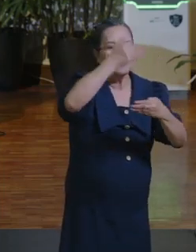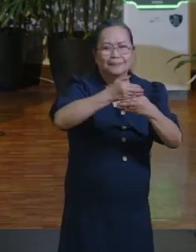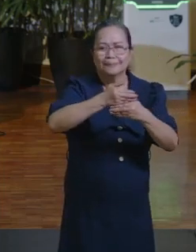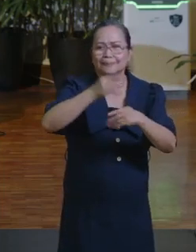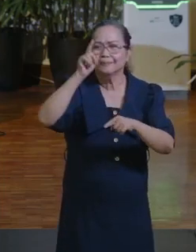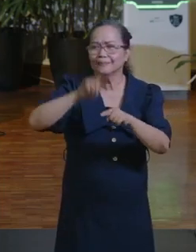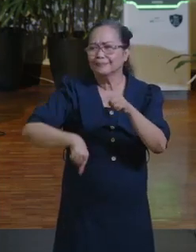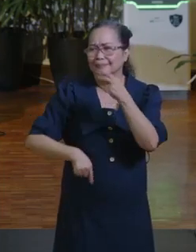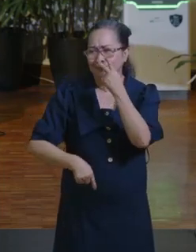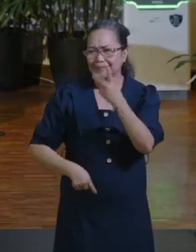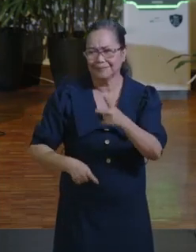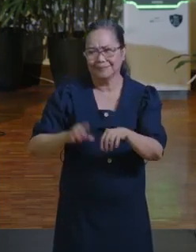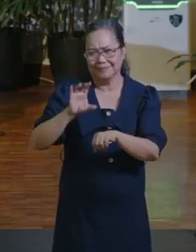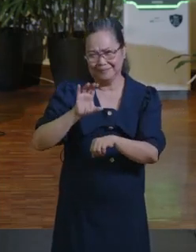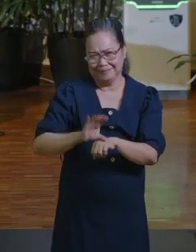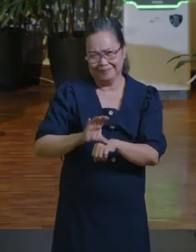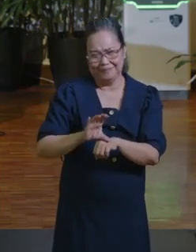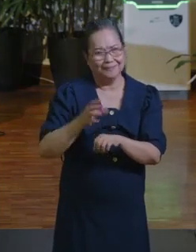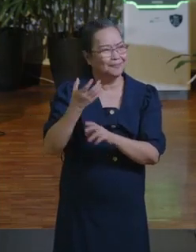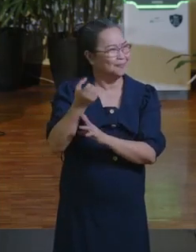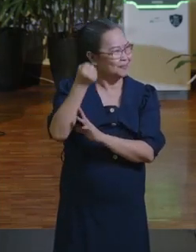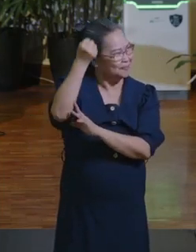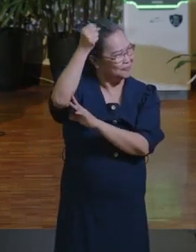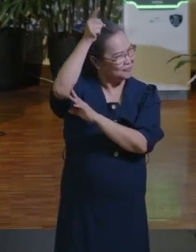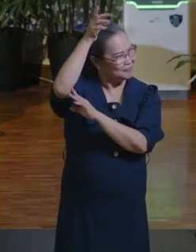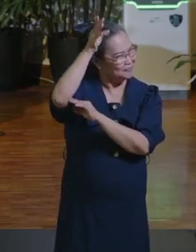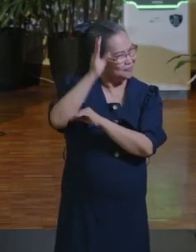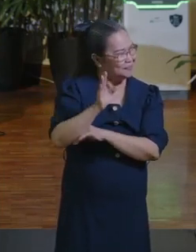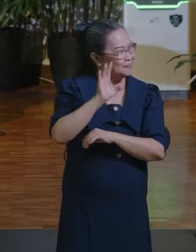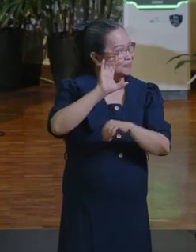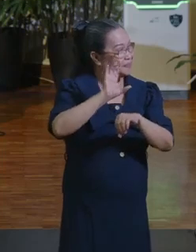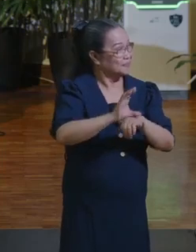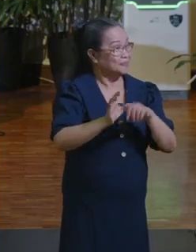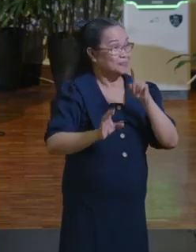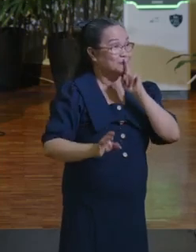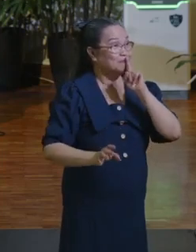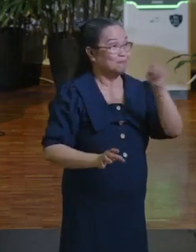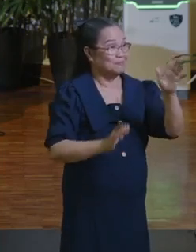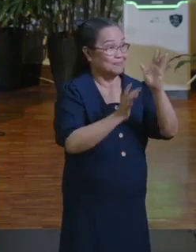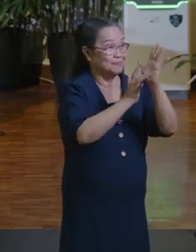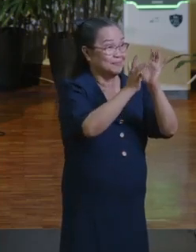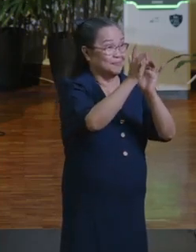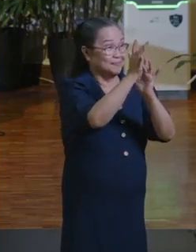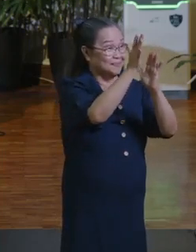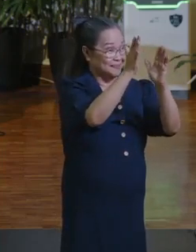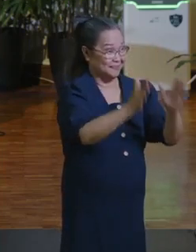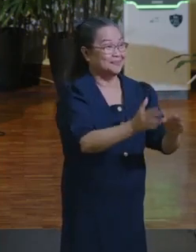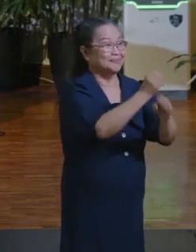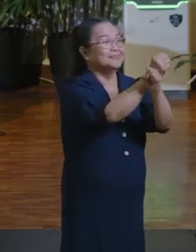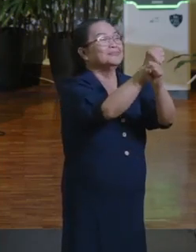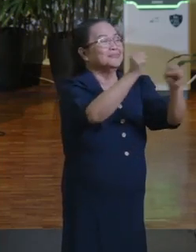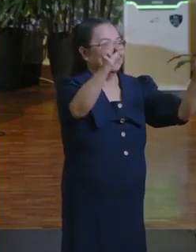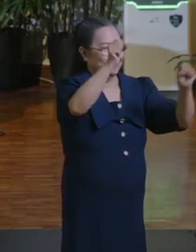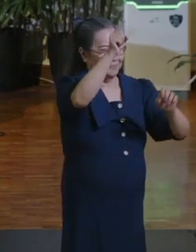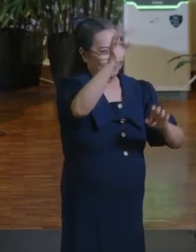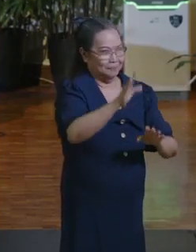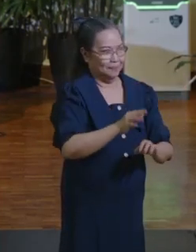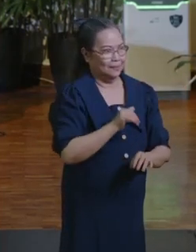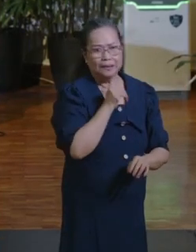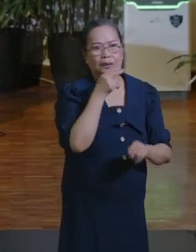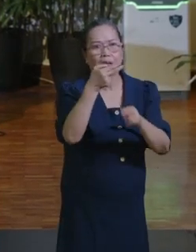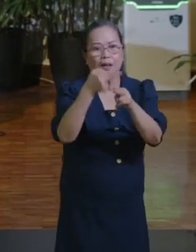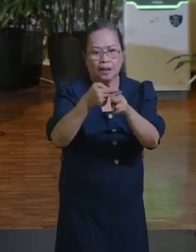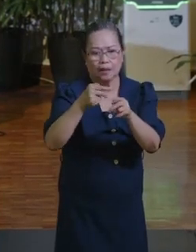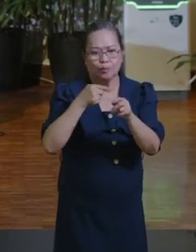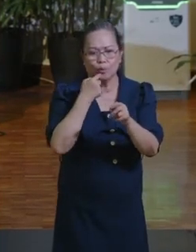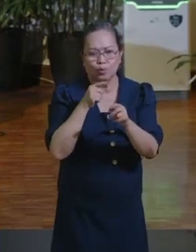church. Yung church ng mga tunay na niligtas at